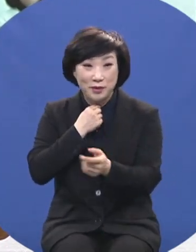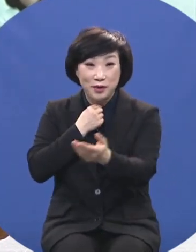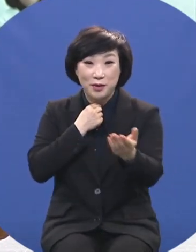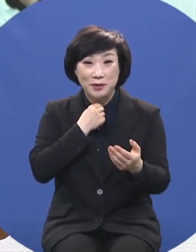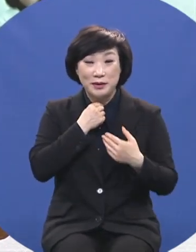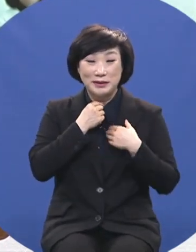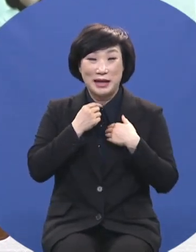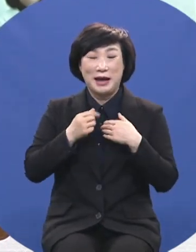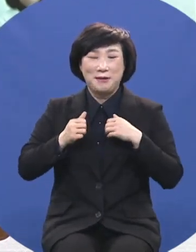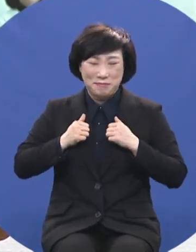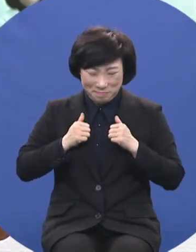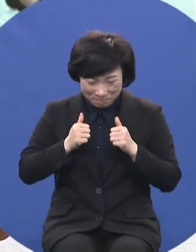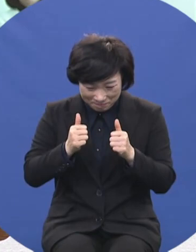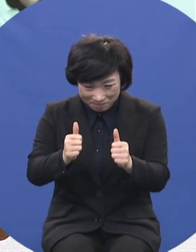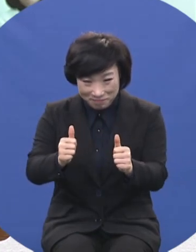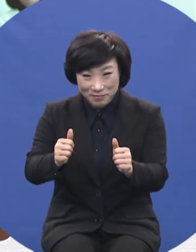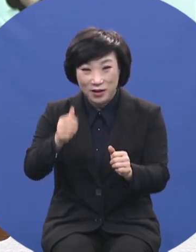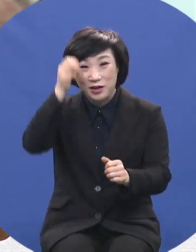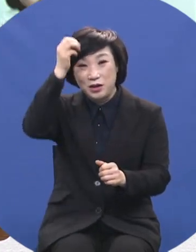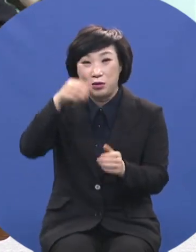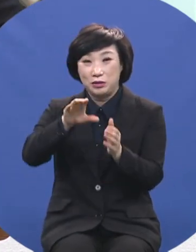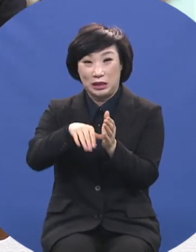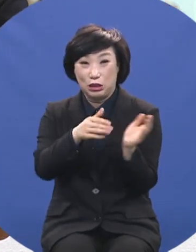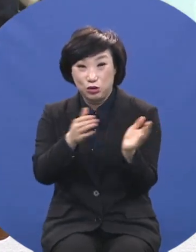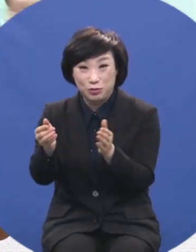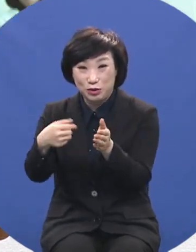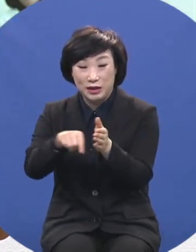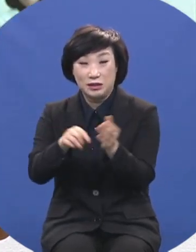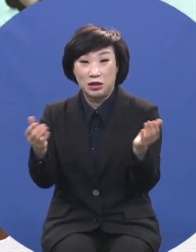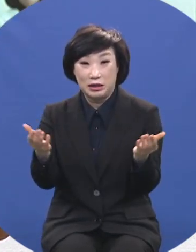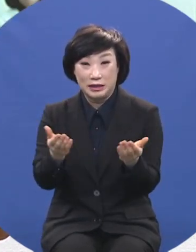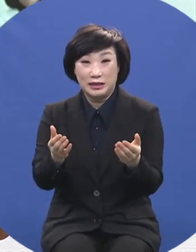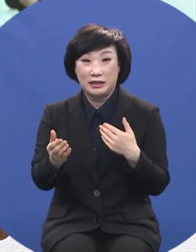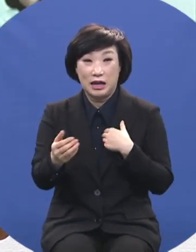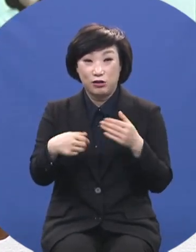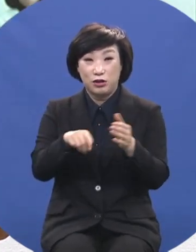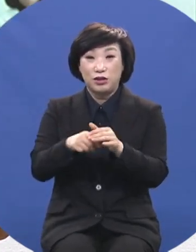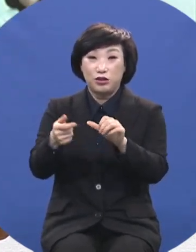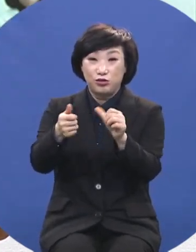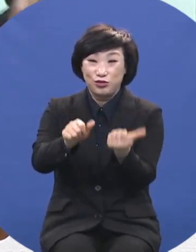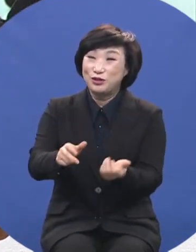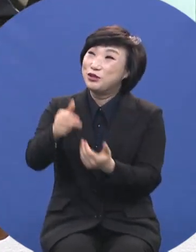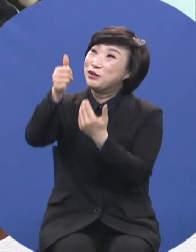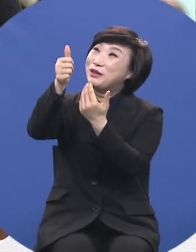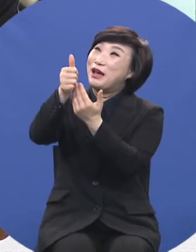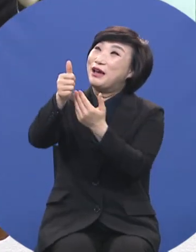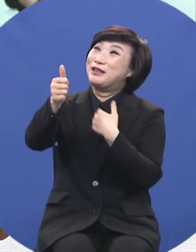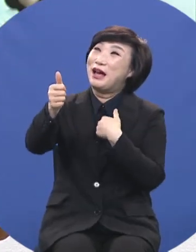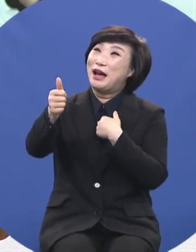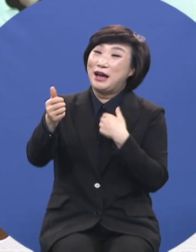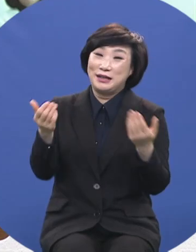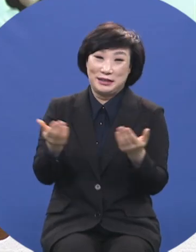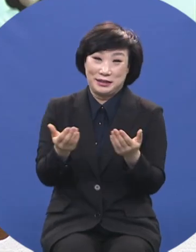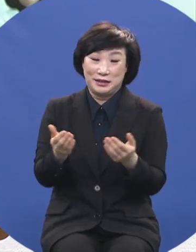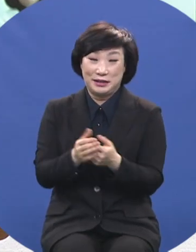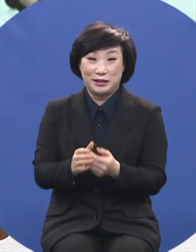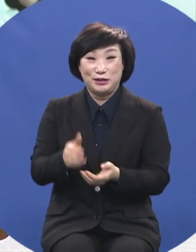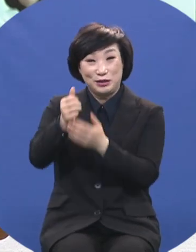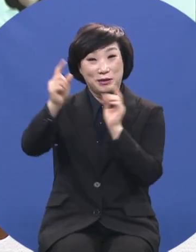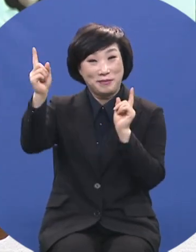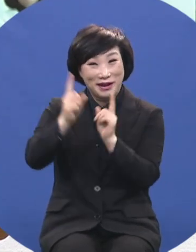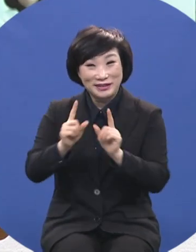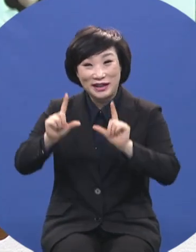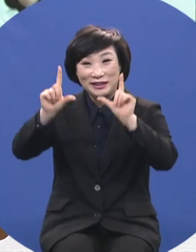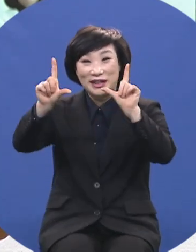내가 부지런히 영혼의 때를 위해서 일하고 나를 위해 죽어주신 그분을 위해서 일하고 주님 만나는